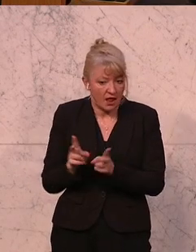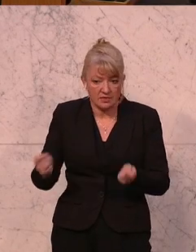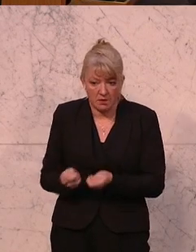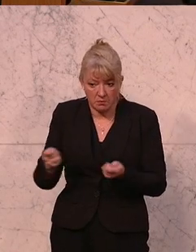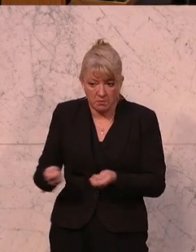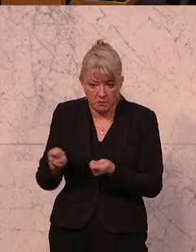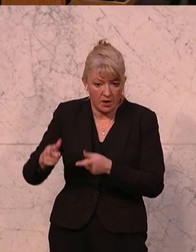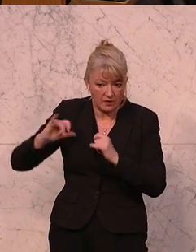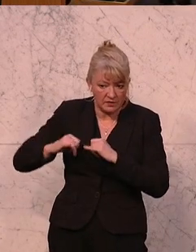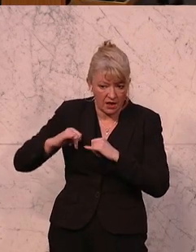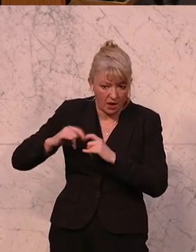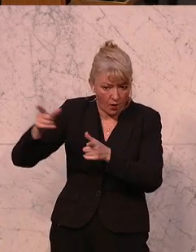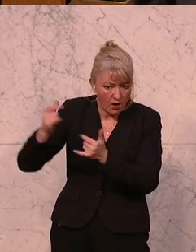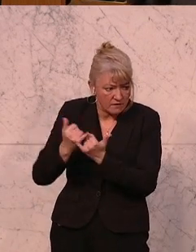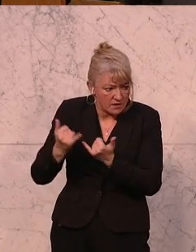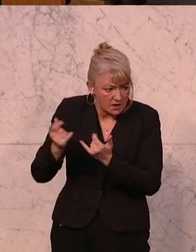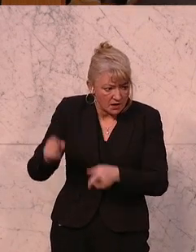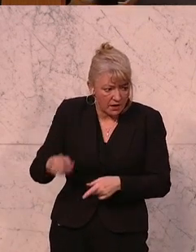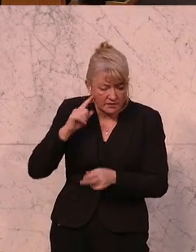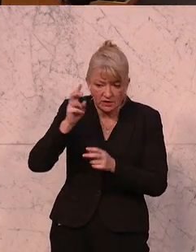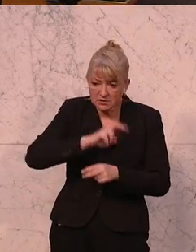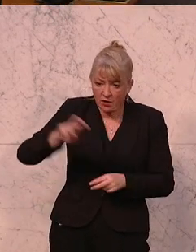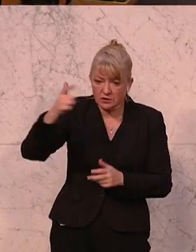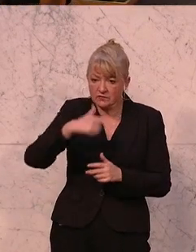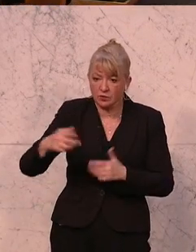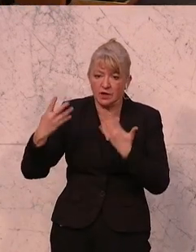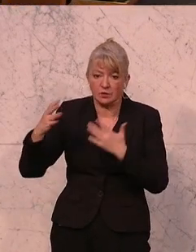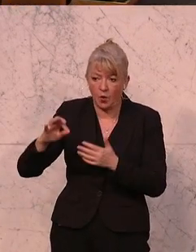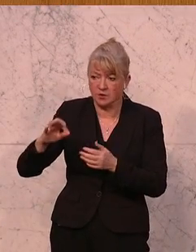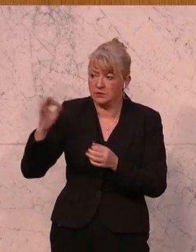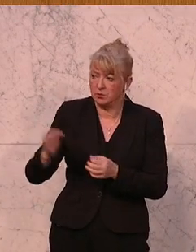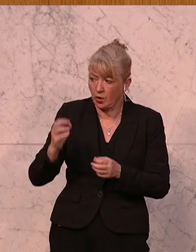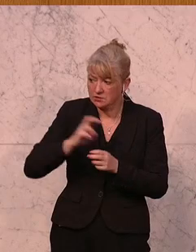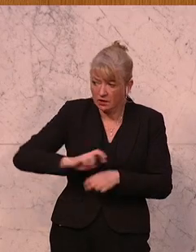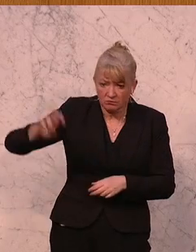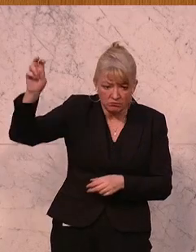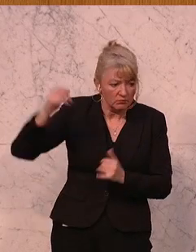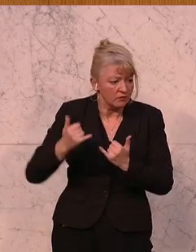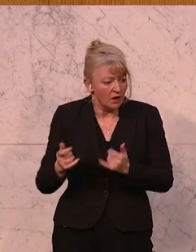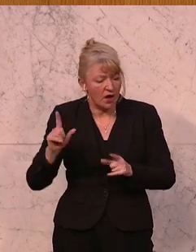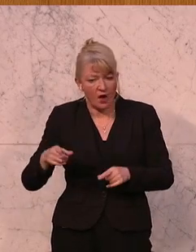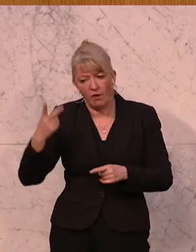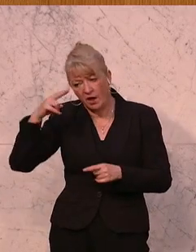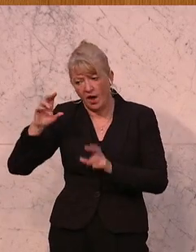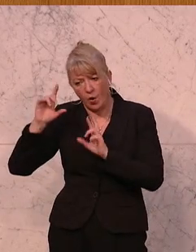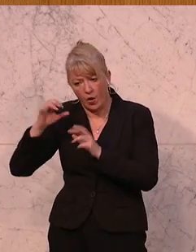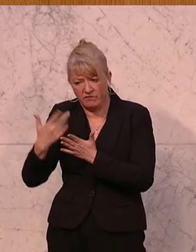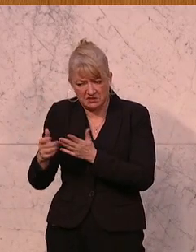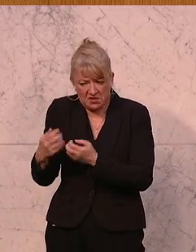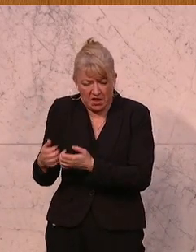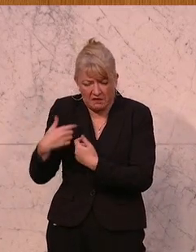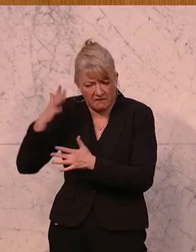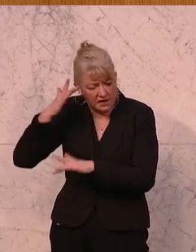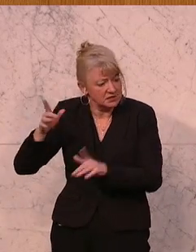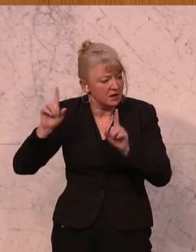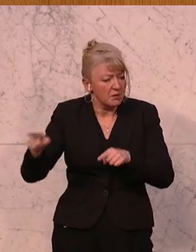Tirol erklären kann. Ich weiß nicht, welche Seilbahn 290% Gewinn macht, um das auch in der Sprache vom Herrn Hörl zu erklären. Na, aber Sie schauen da in dieser